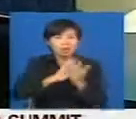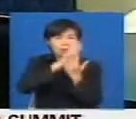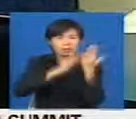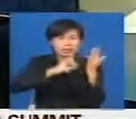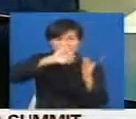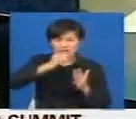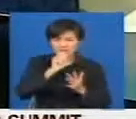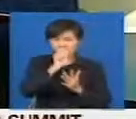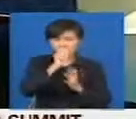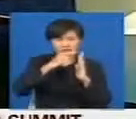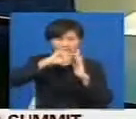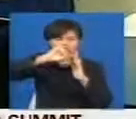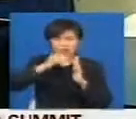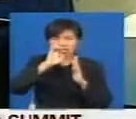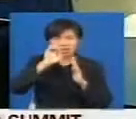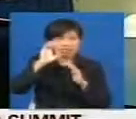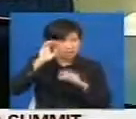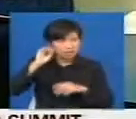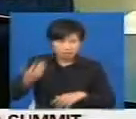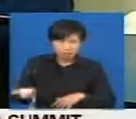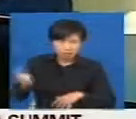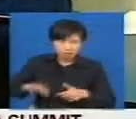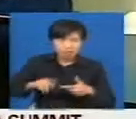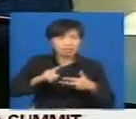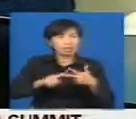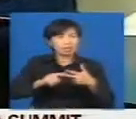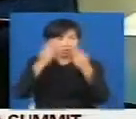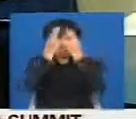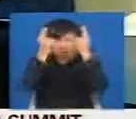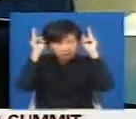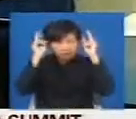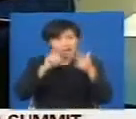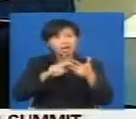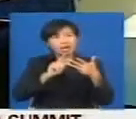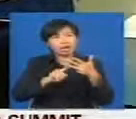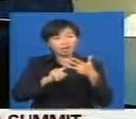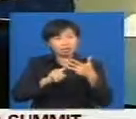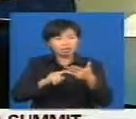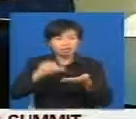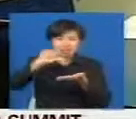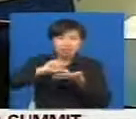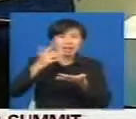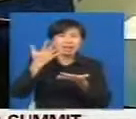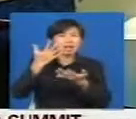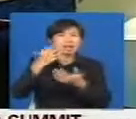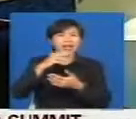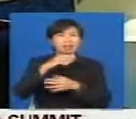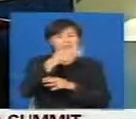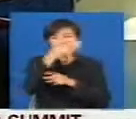ของอิหร่านของบังกลาเทศวานูตาอูนะครับแล้วก็ของสหประชาชา